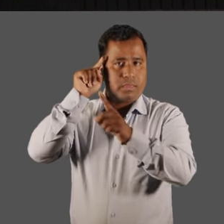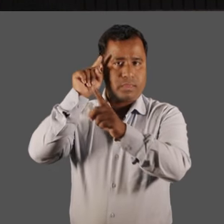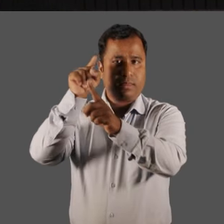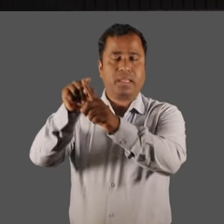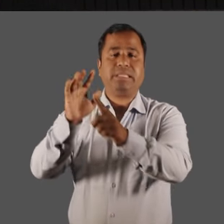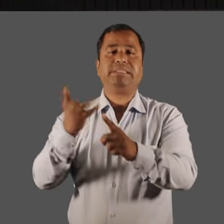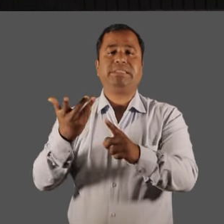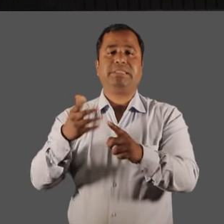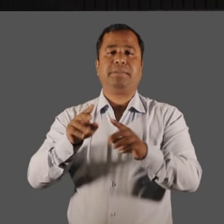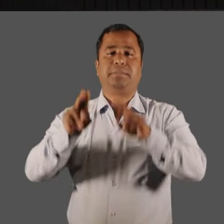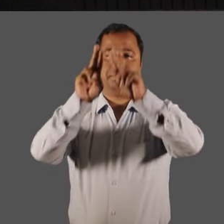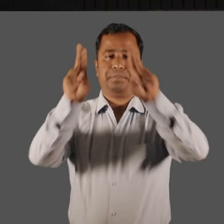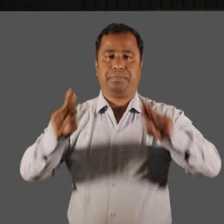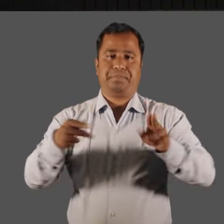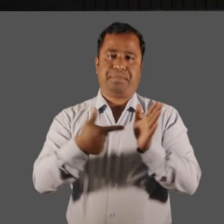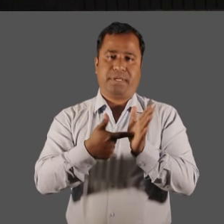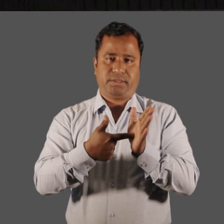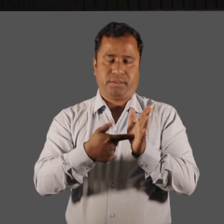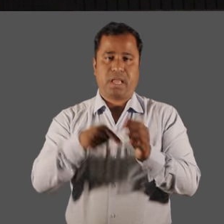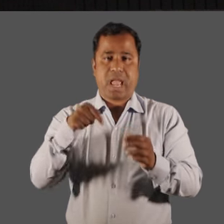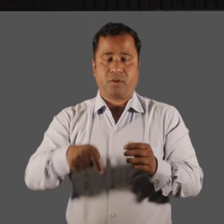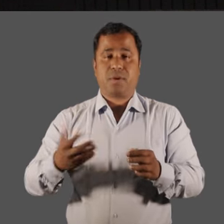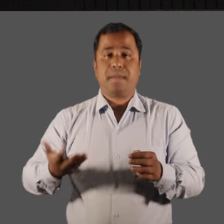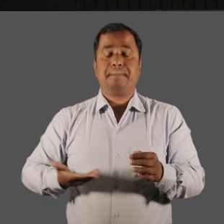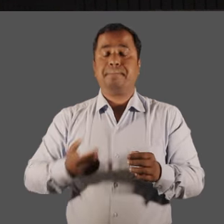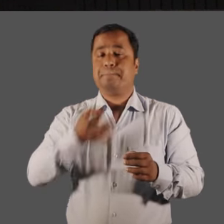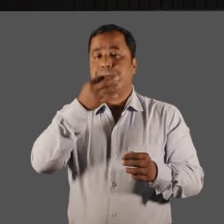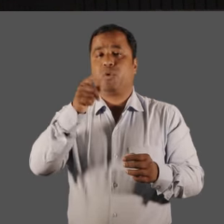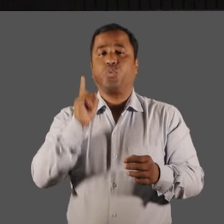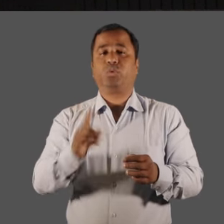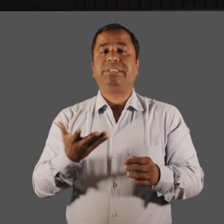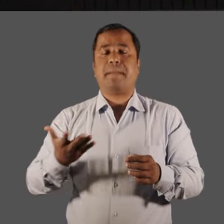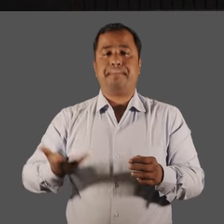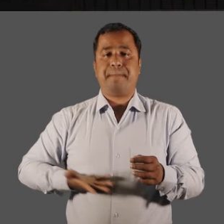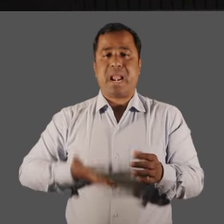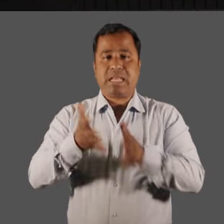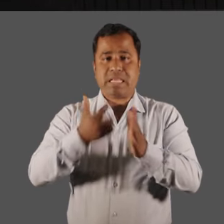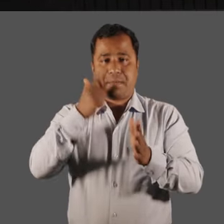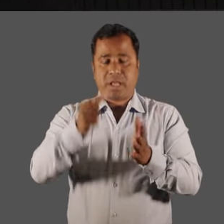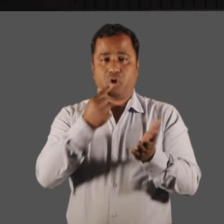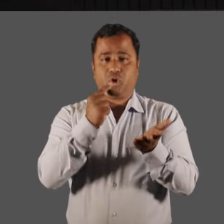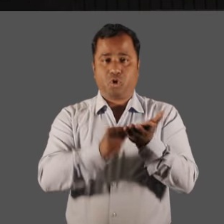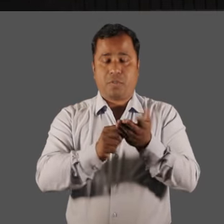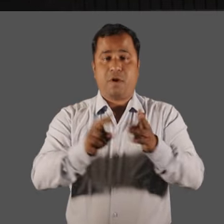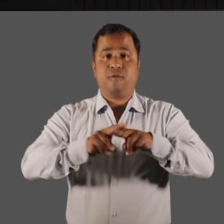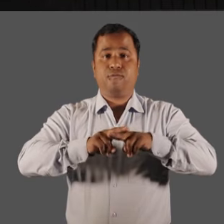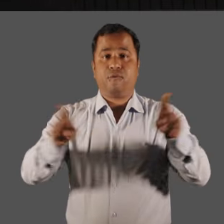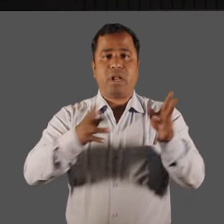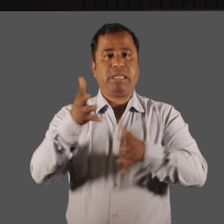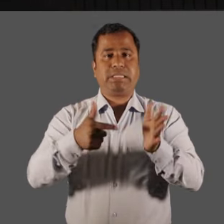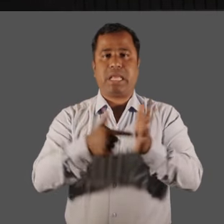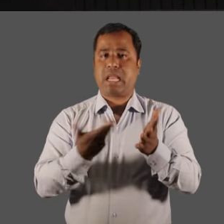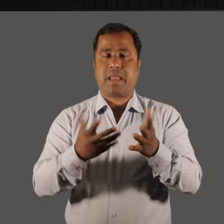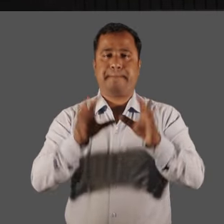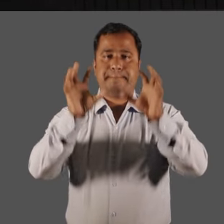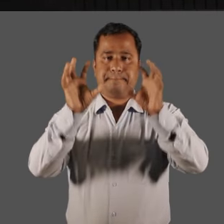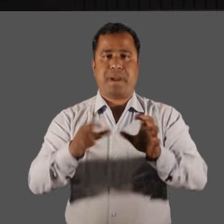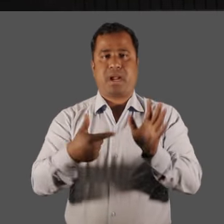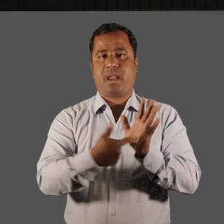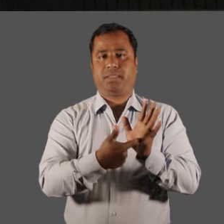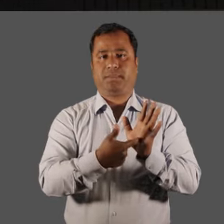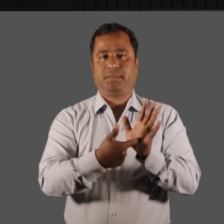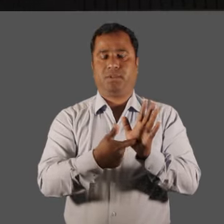তাদের। কারণ আমাদের বাংলা ভাষায় এখনো অনেক শব্দের অভাব আছে, বাংলা সাইন ল্যাঙ্গুয়েজে আর কি। অনেক শব্দের সাইন এখনো আমরা